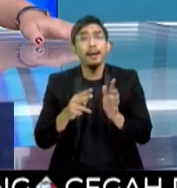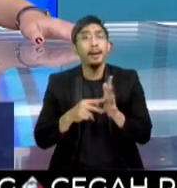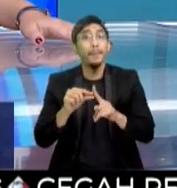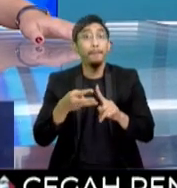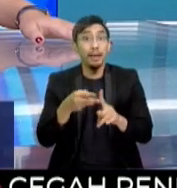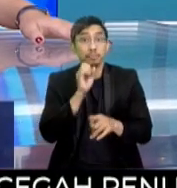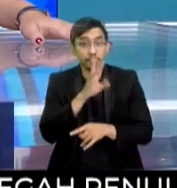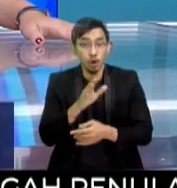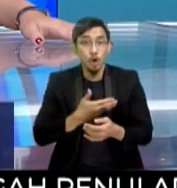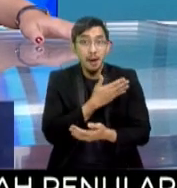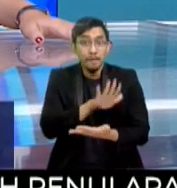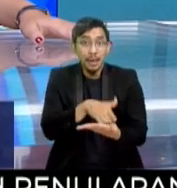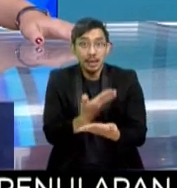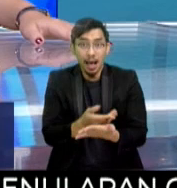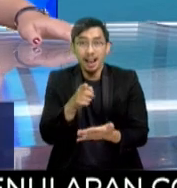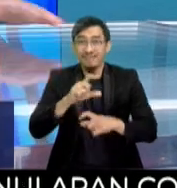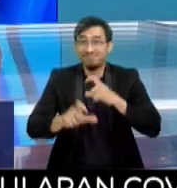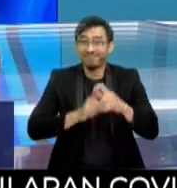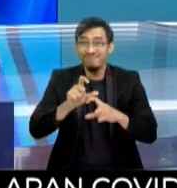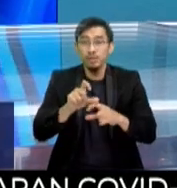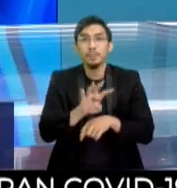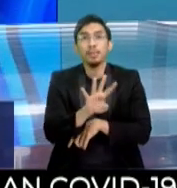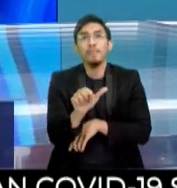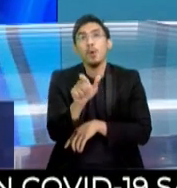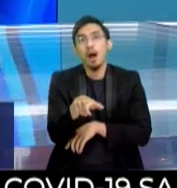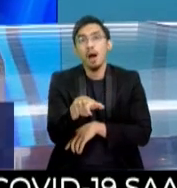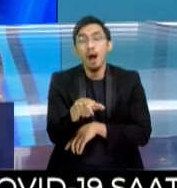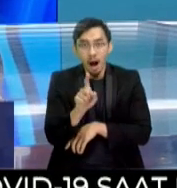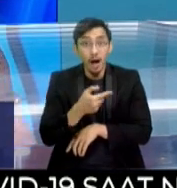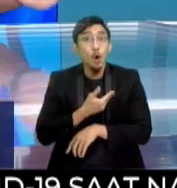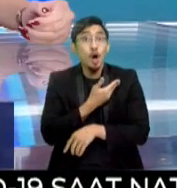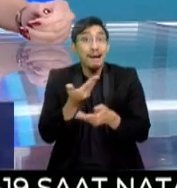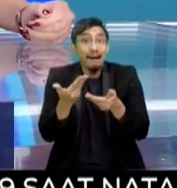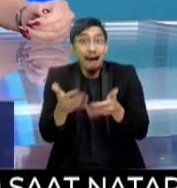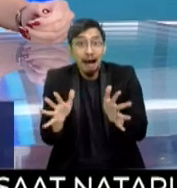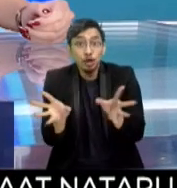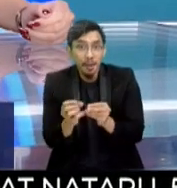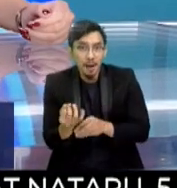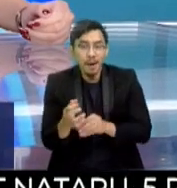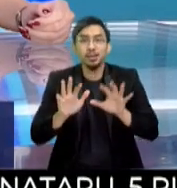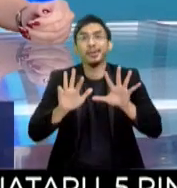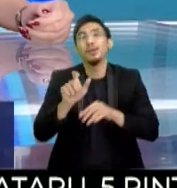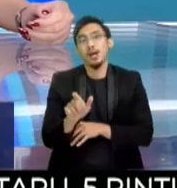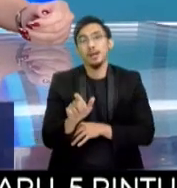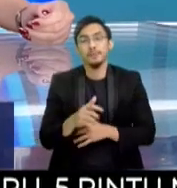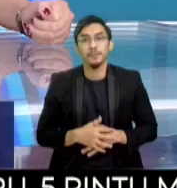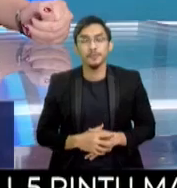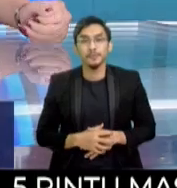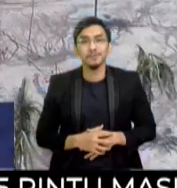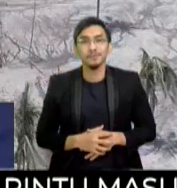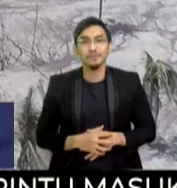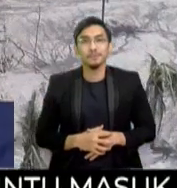dunia akibat erupsi Semeru mencapai 46 orang, sementara korban hilang sebanyak 9 orang.